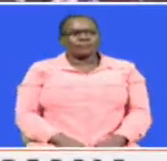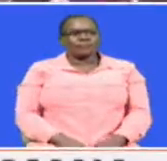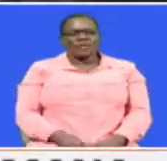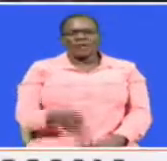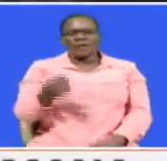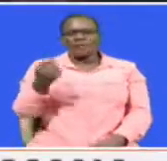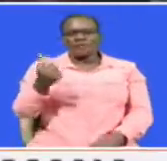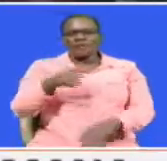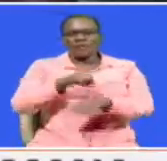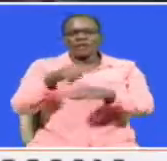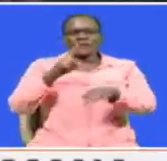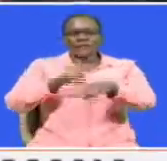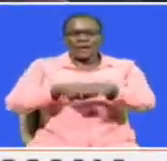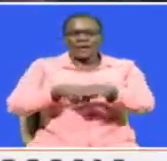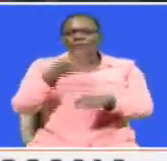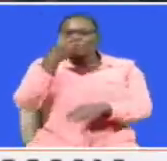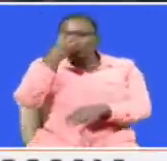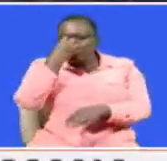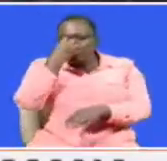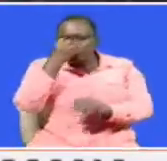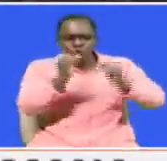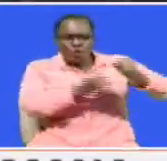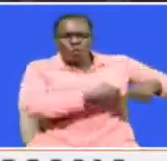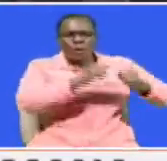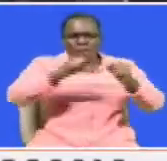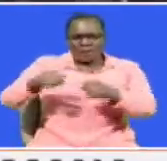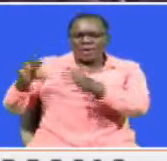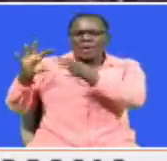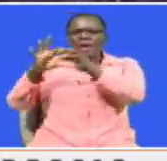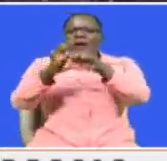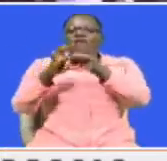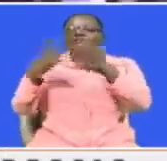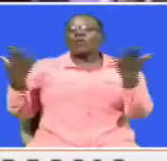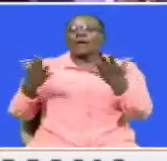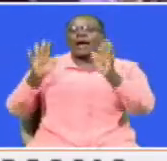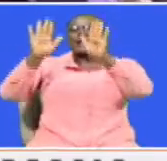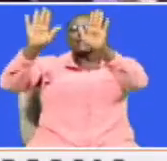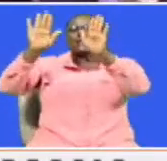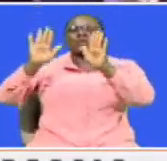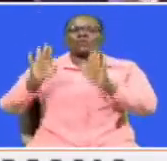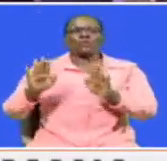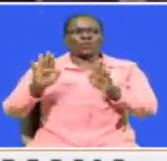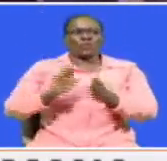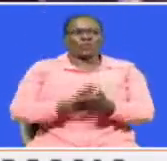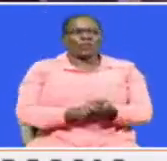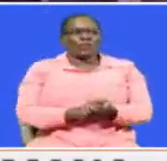chache ambapo Rais William Ruto alikuwa, muungano wa Azimio walikuwa nao wanafanya mkutano wao.